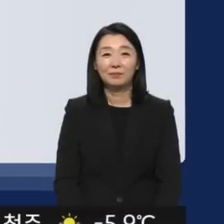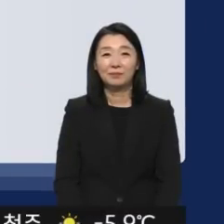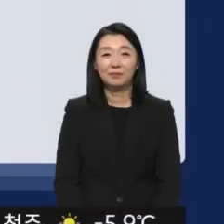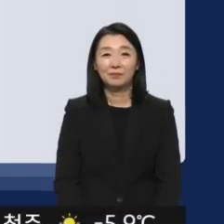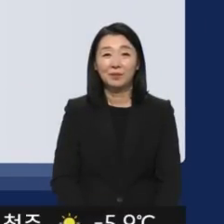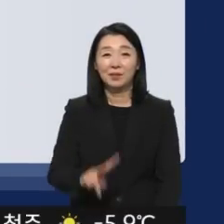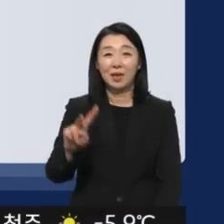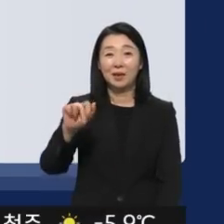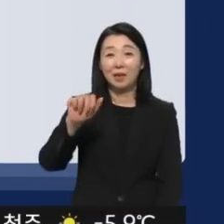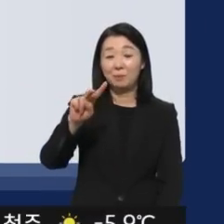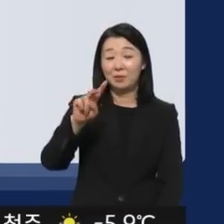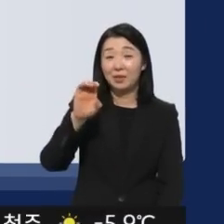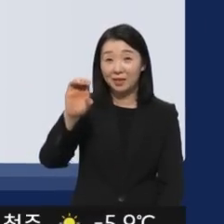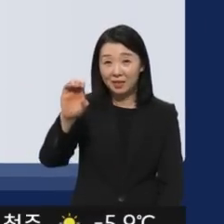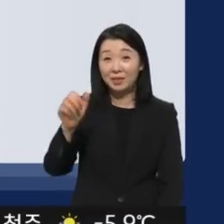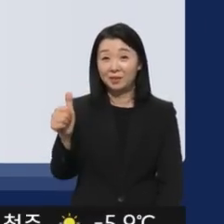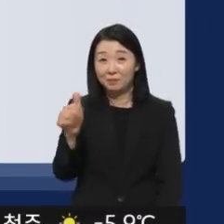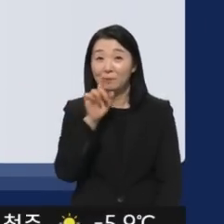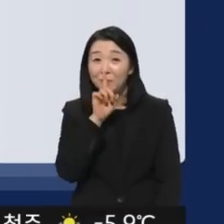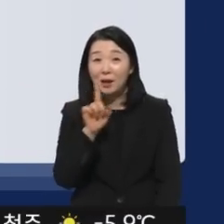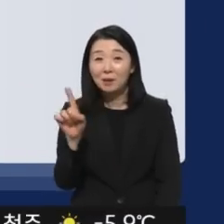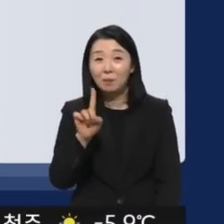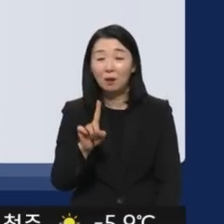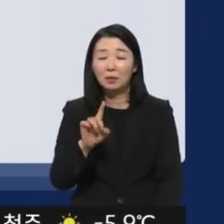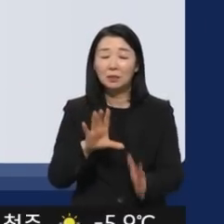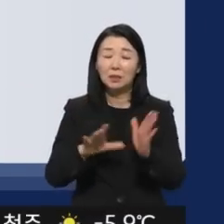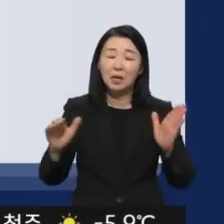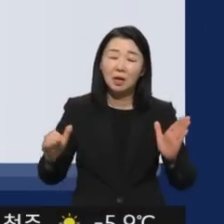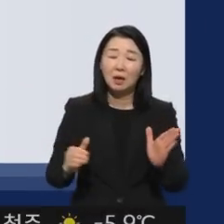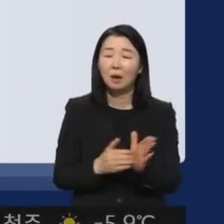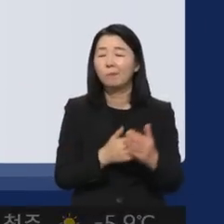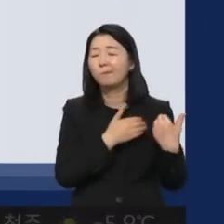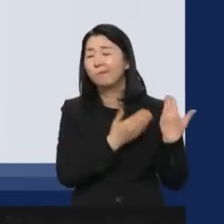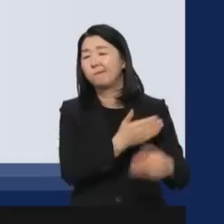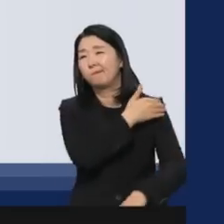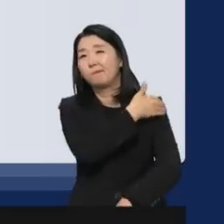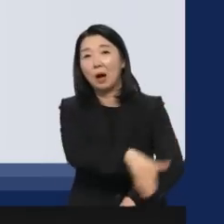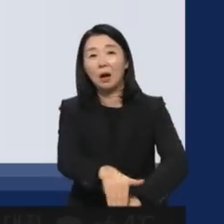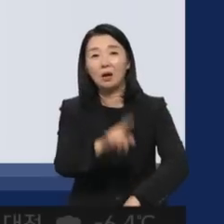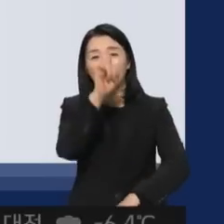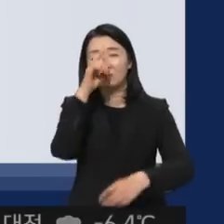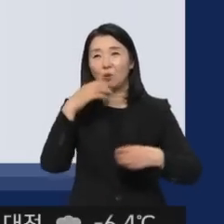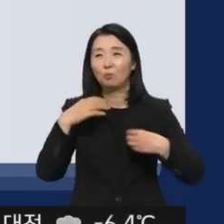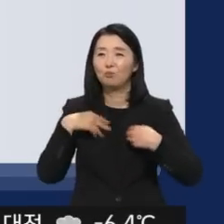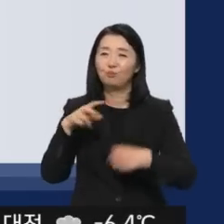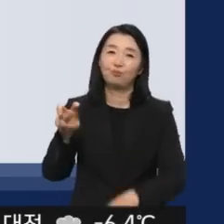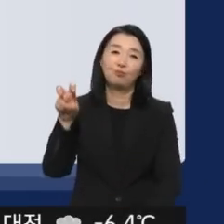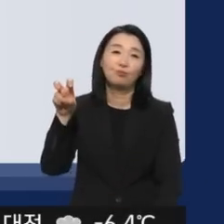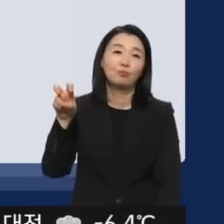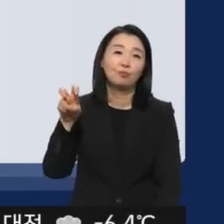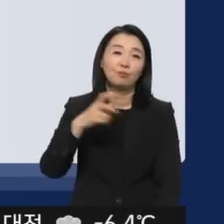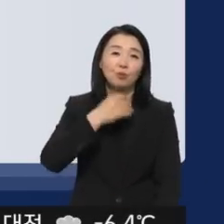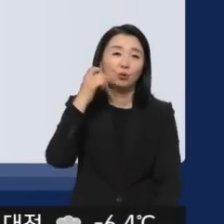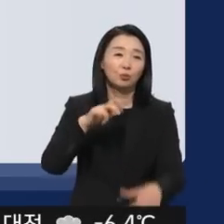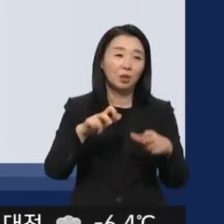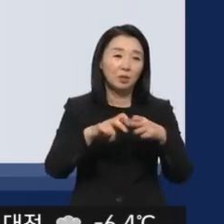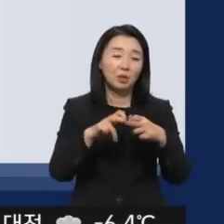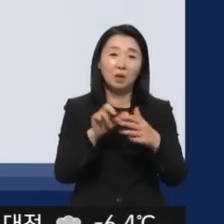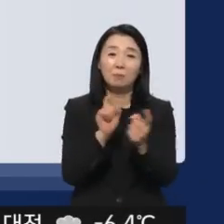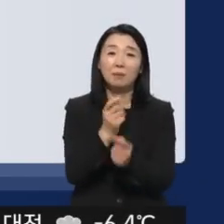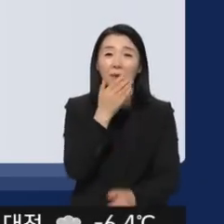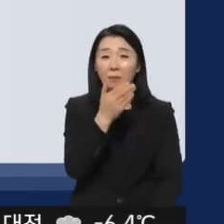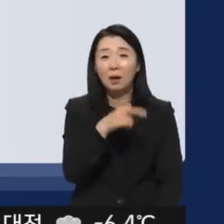네, 먼저 NAVE님께서는 이렇게 될 때까지 방관한 관계 당국이 밉다. 누구나 장애인이 될 수 있는